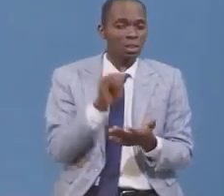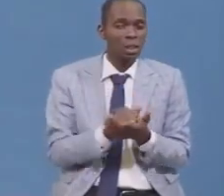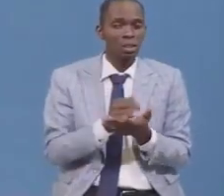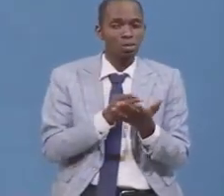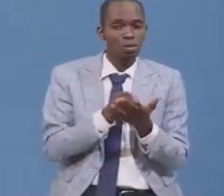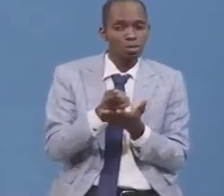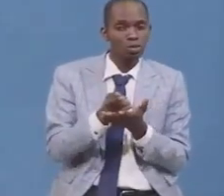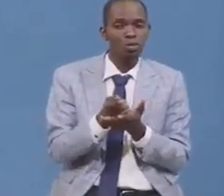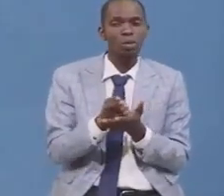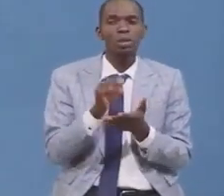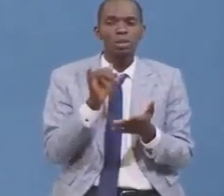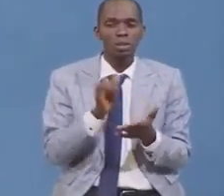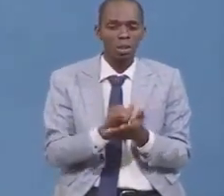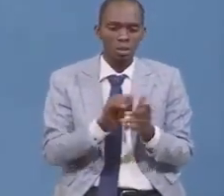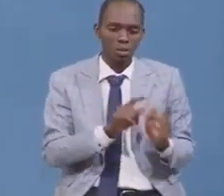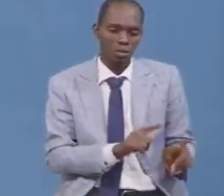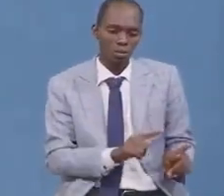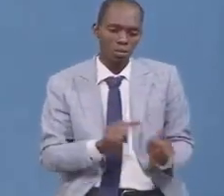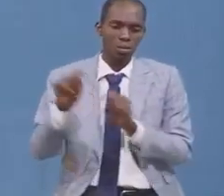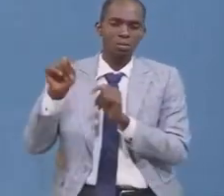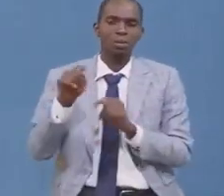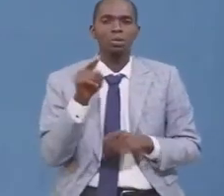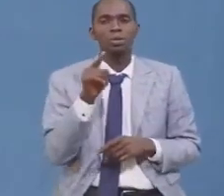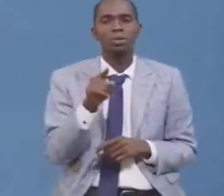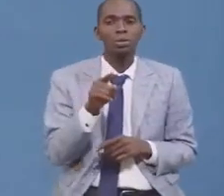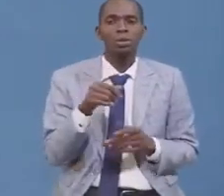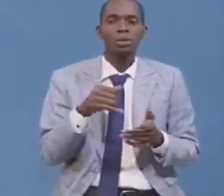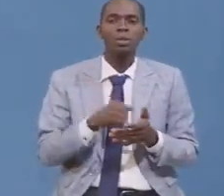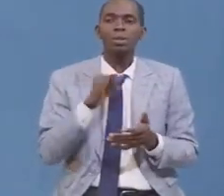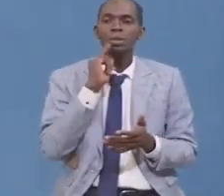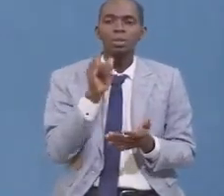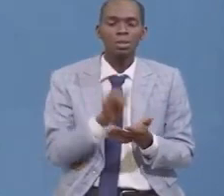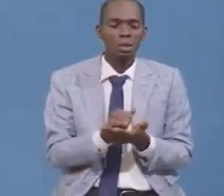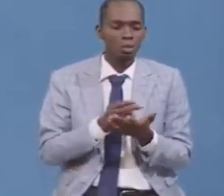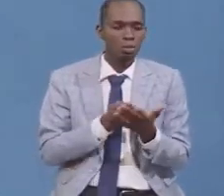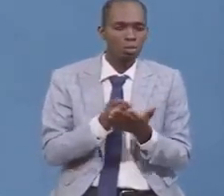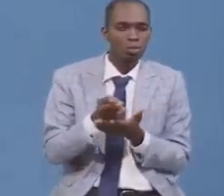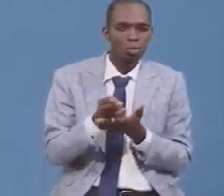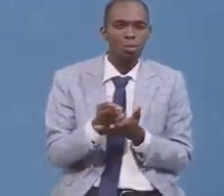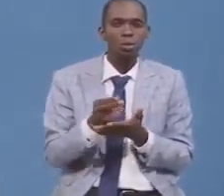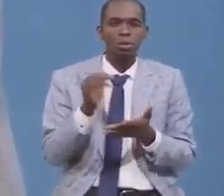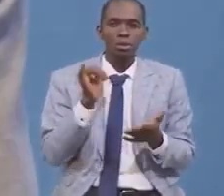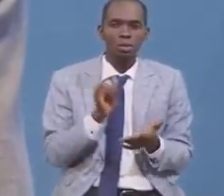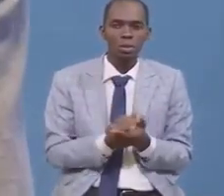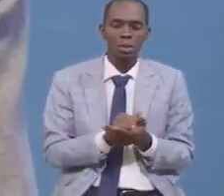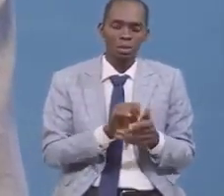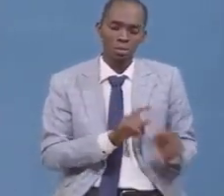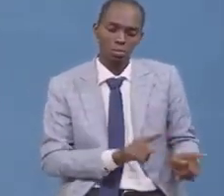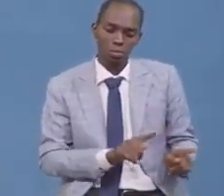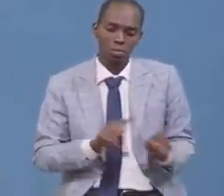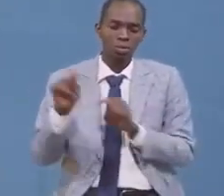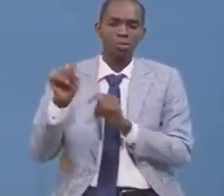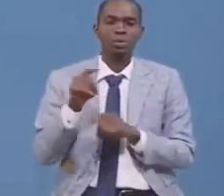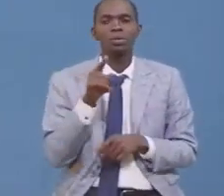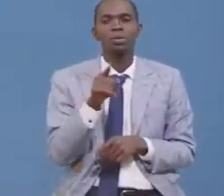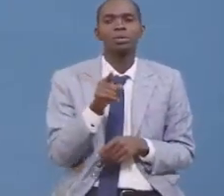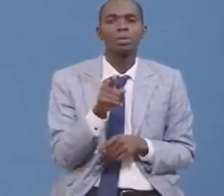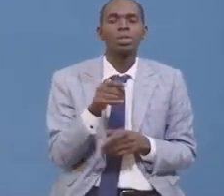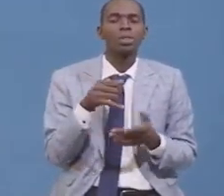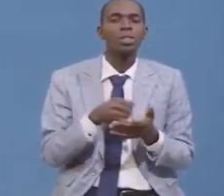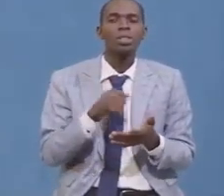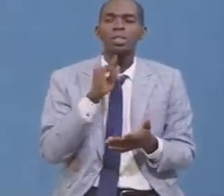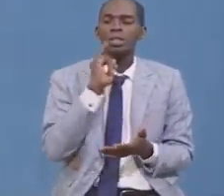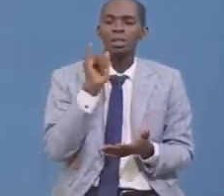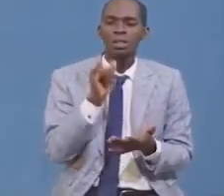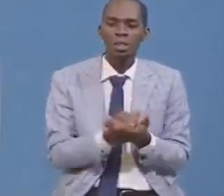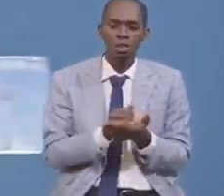That transforms you. అది మిమ్మల్ని రూపాంతరపరుస్తుంది. It is that truth. ఆ సత్యమే. That transports you. మిమ్మల్ని రూపాంతరపరుస్తుంది. It is